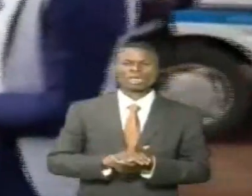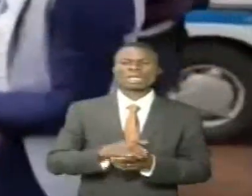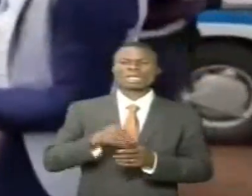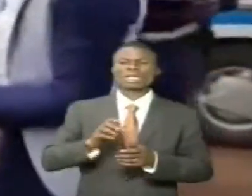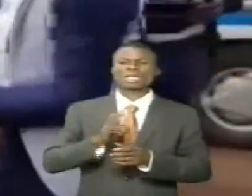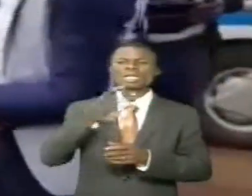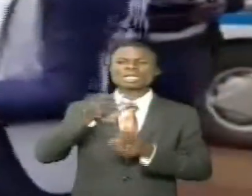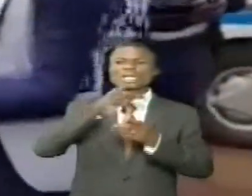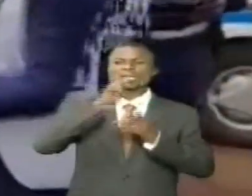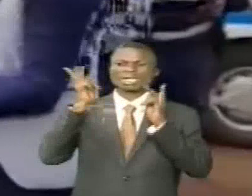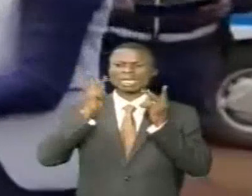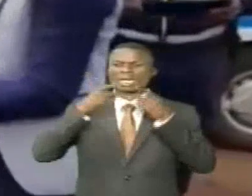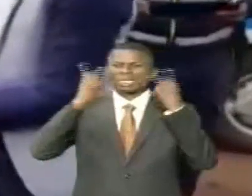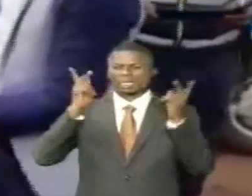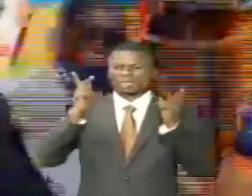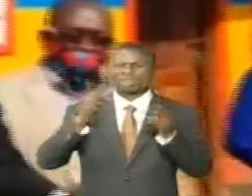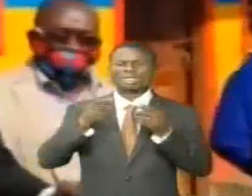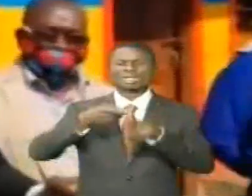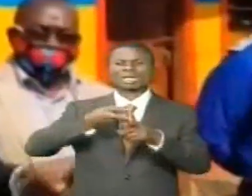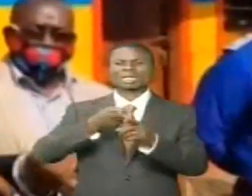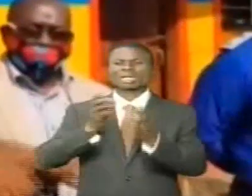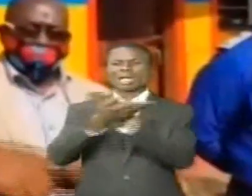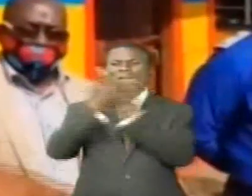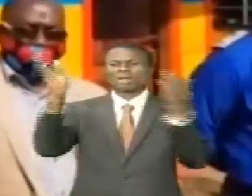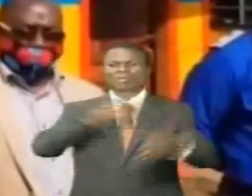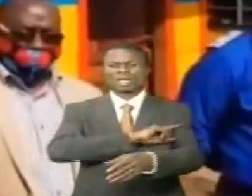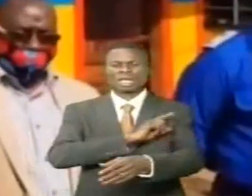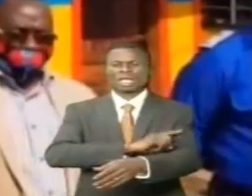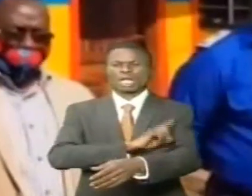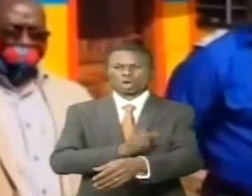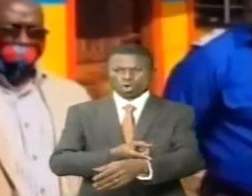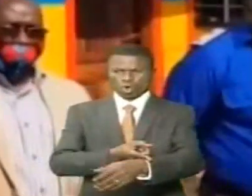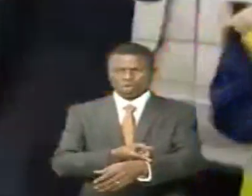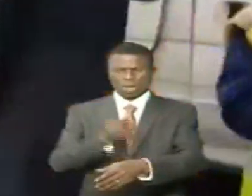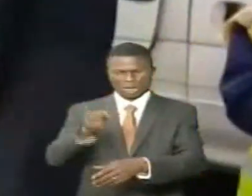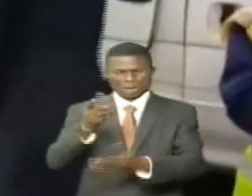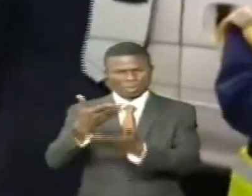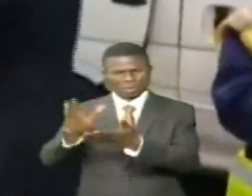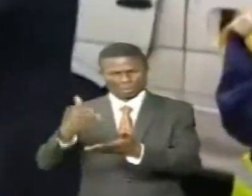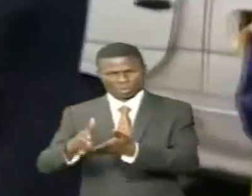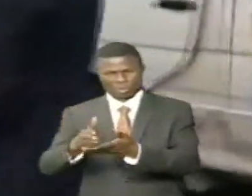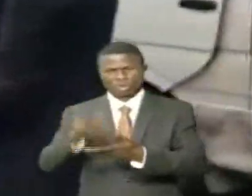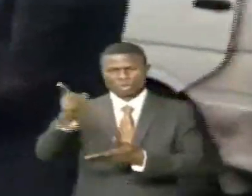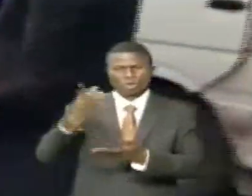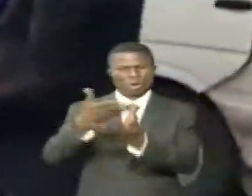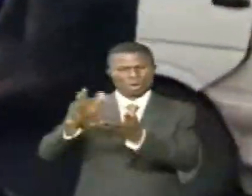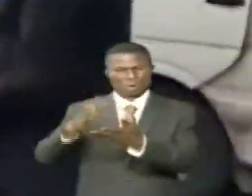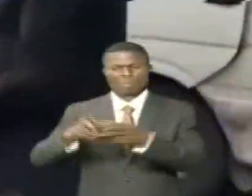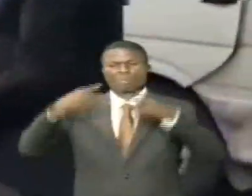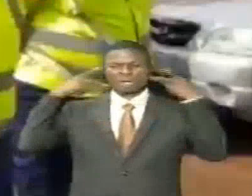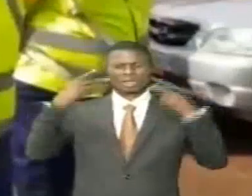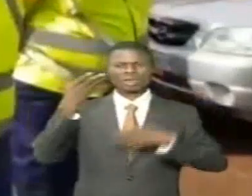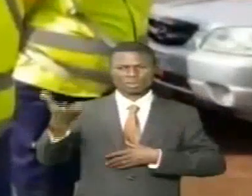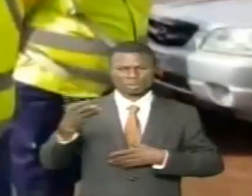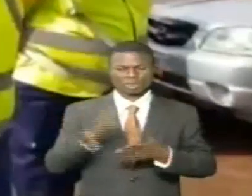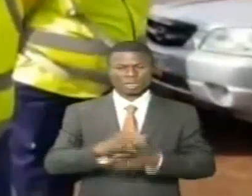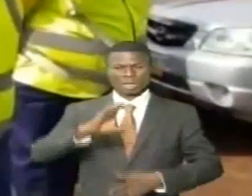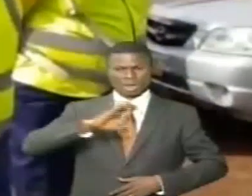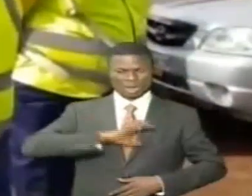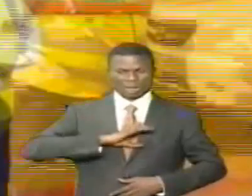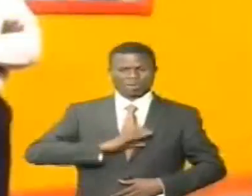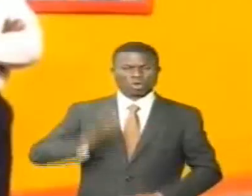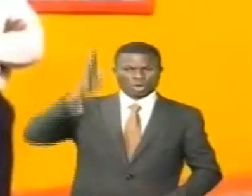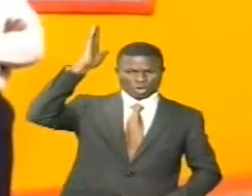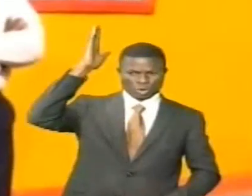à la Covid-19 dans la ville de Goma. C'est le bâtonnier Abel Ntumba qui a procédé à la remise de cette assistance. Les policiers de roulage ont